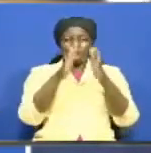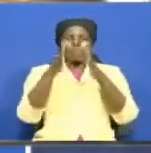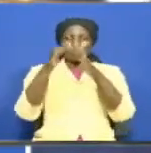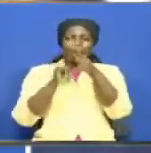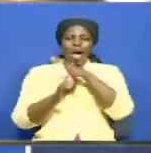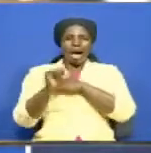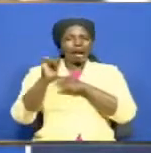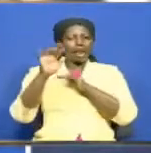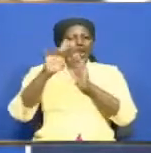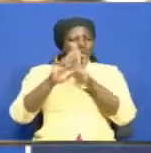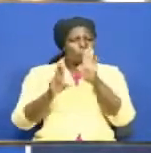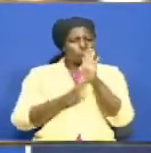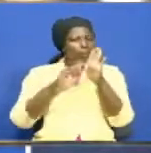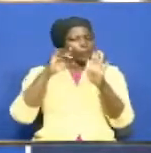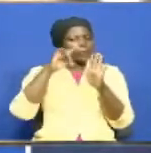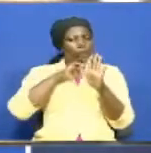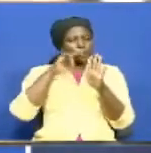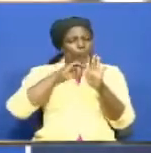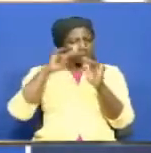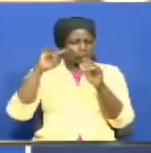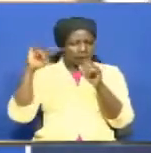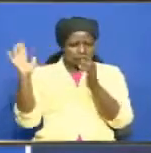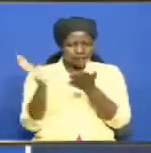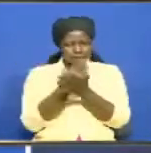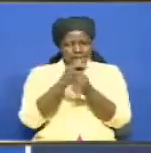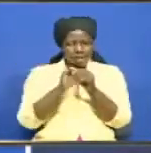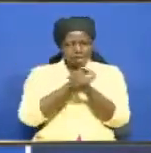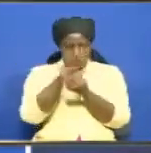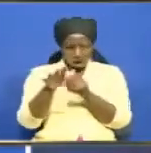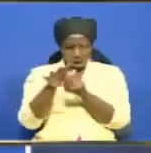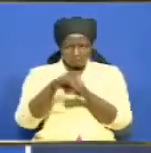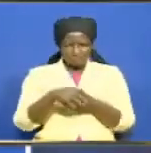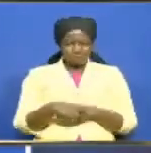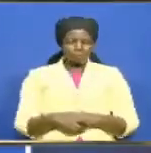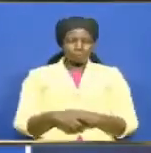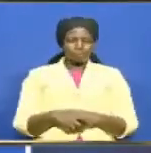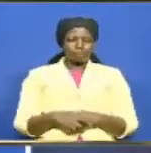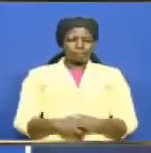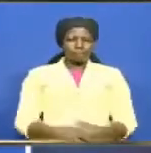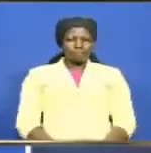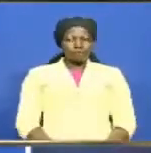kali za kukabiliana na janga la corona. Ben Chumba, Darubini ya Channel 1.